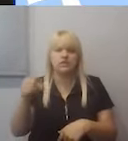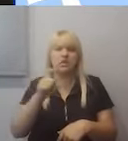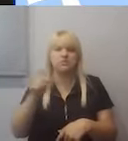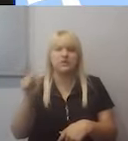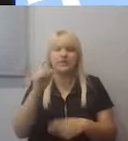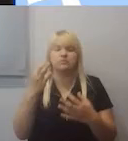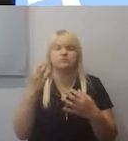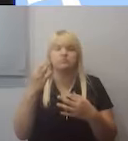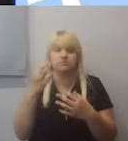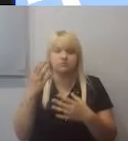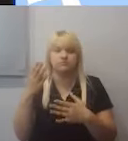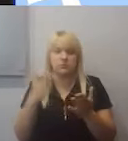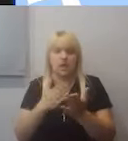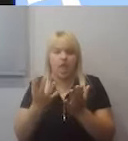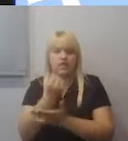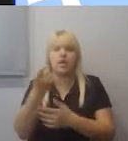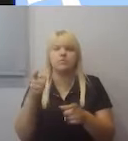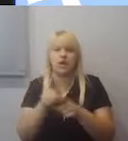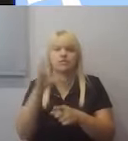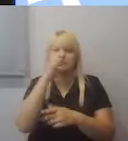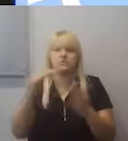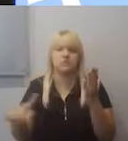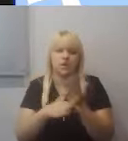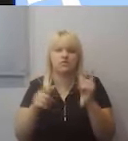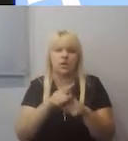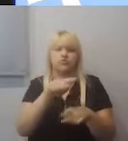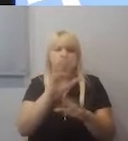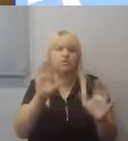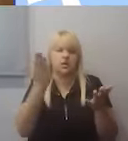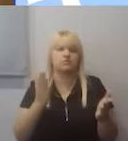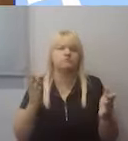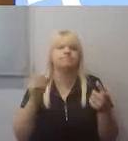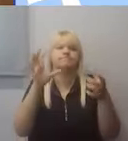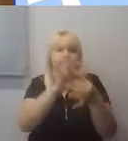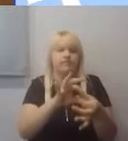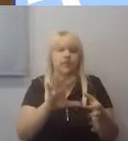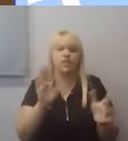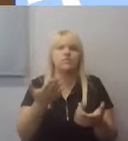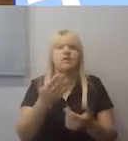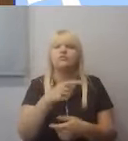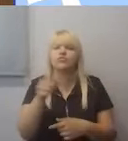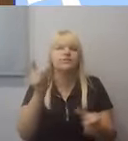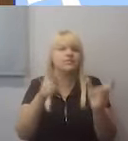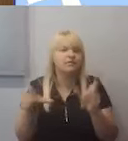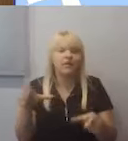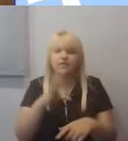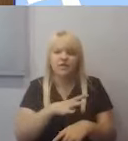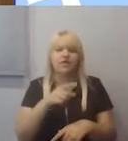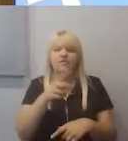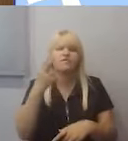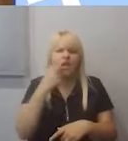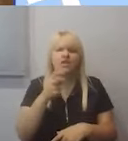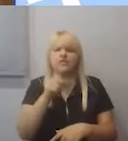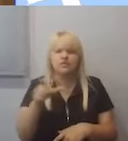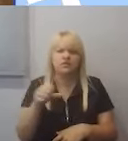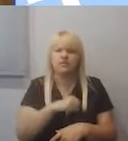var spēt palīdzēt tad arī tiek piesaistīti šādā gadījumā jā bet šie cilvēki nevarēs jo tie ir gan veci cilvēki kuri paši